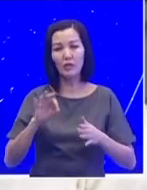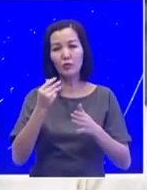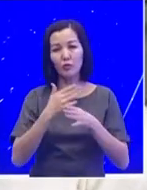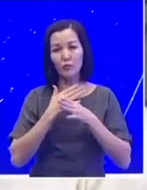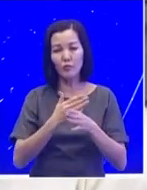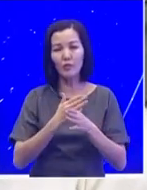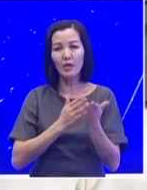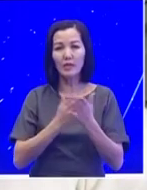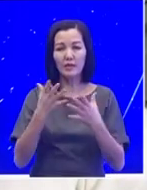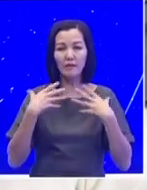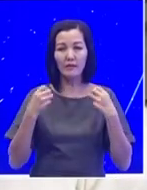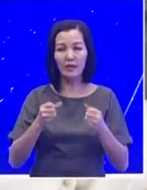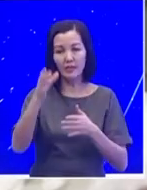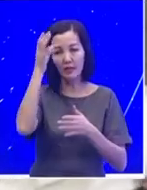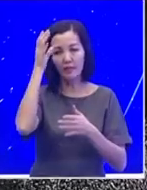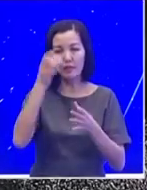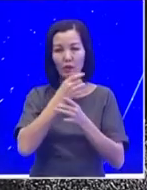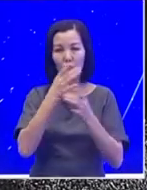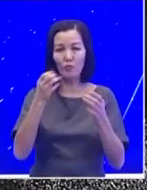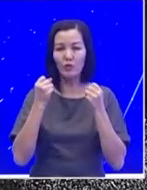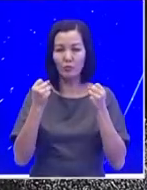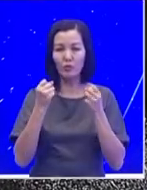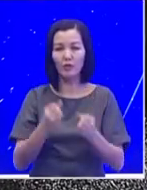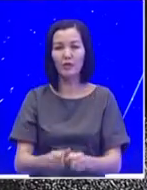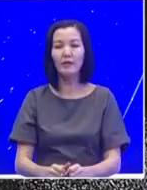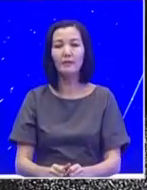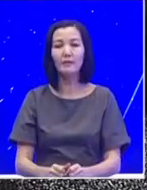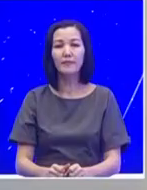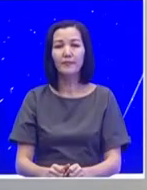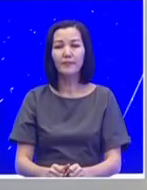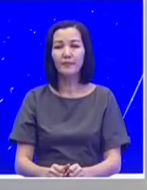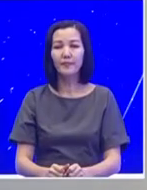в сферах здравоохранения, образования, культуры и спорта. Айнур